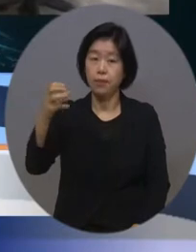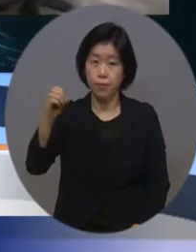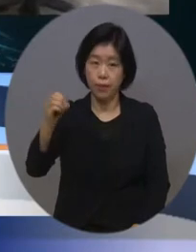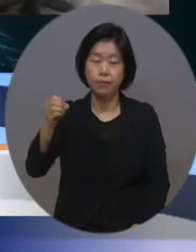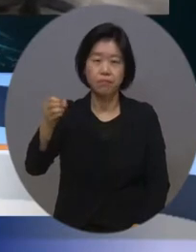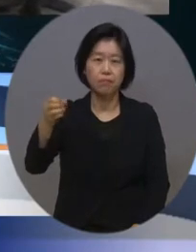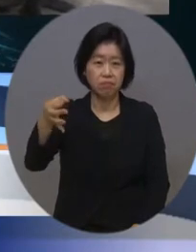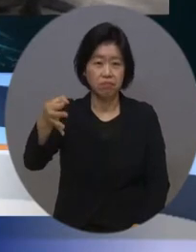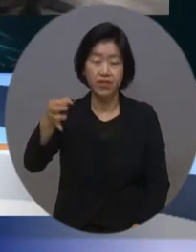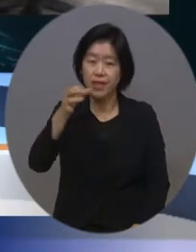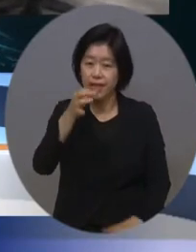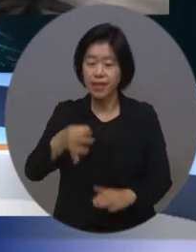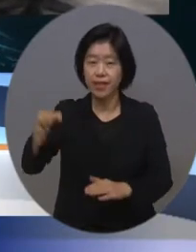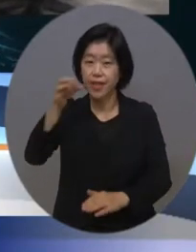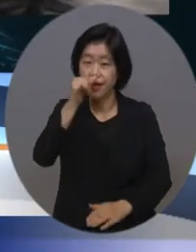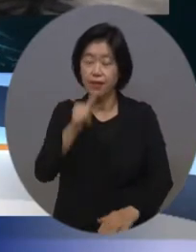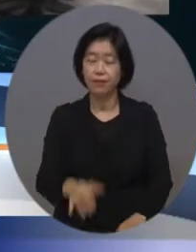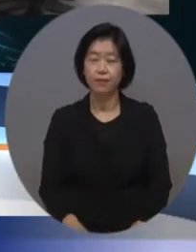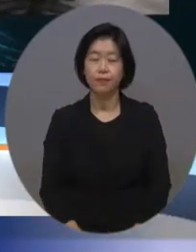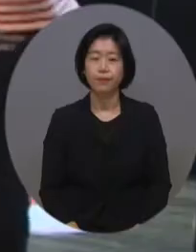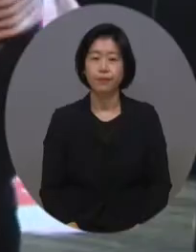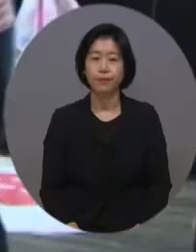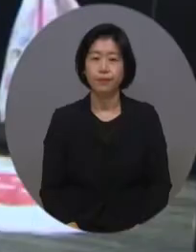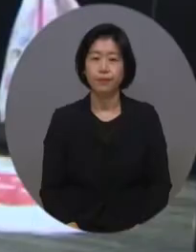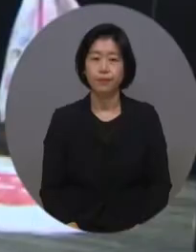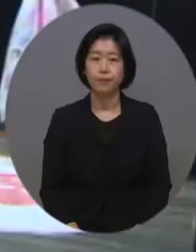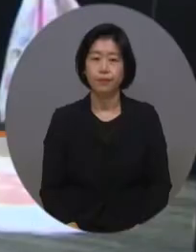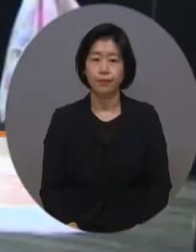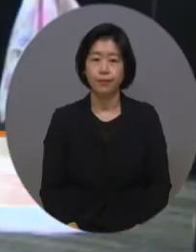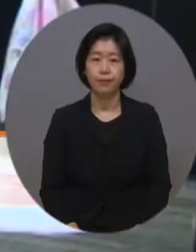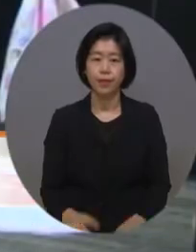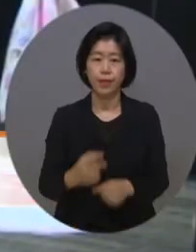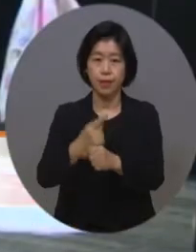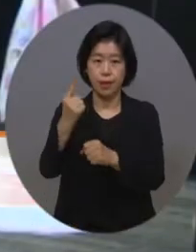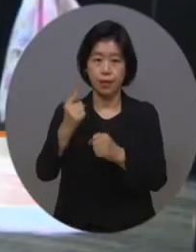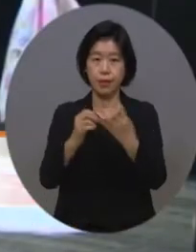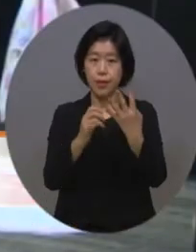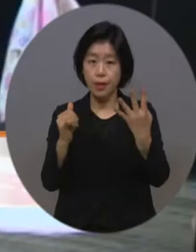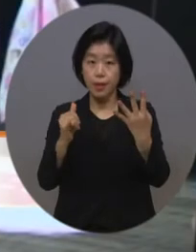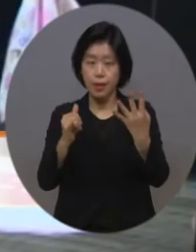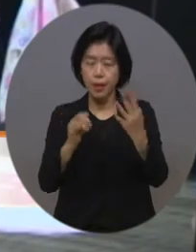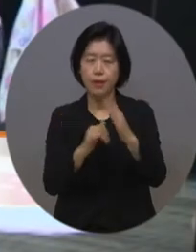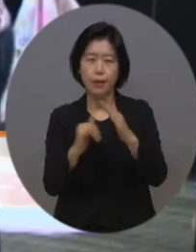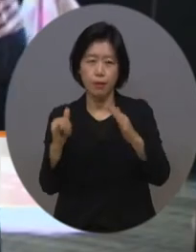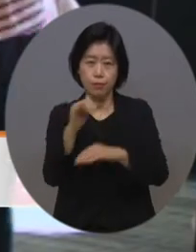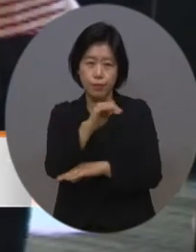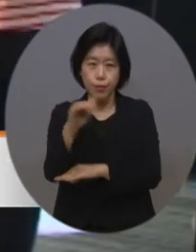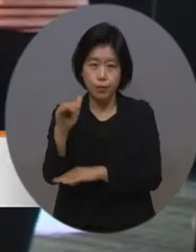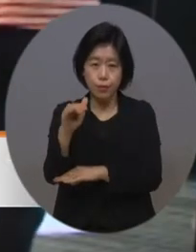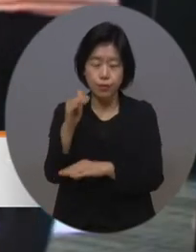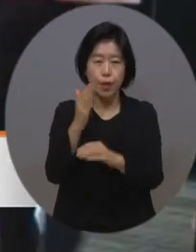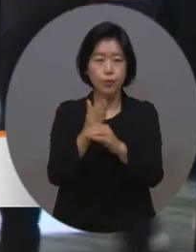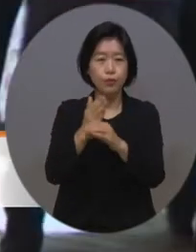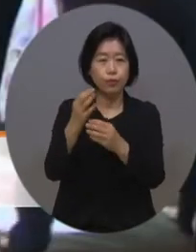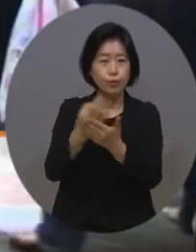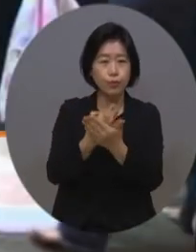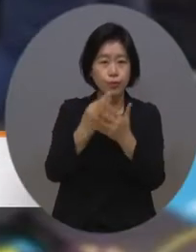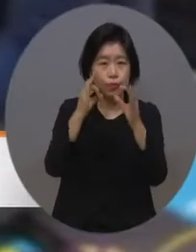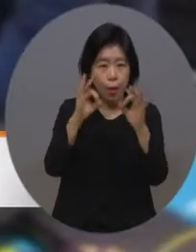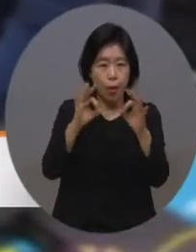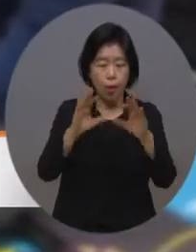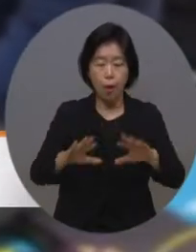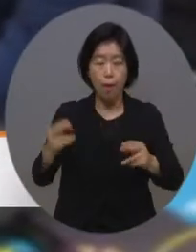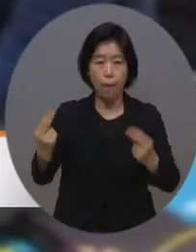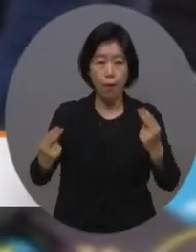자세한 내용 박성용 기자가 전합니다 내년 4인가구 기준 중의 소득이 올해 대비 5.0 2% 이상